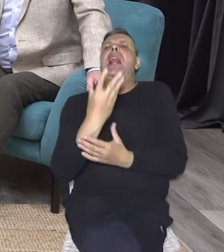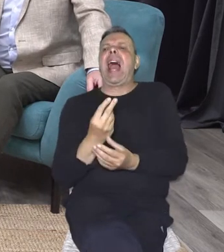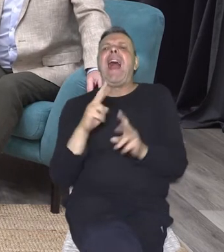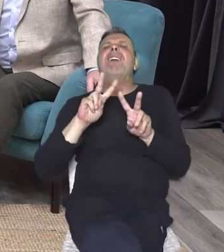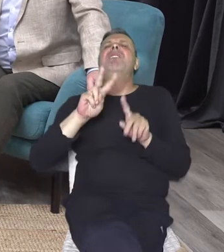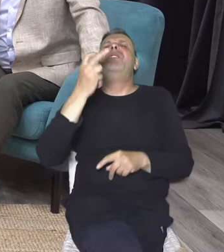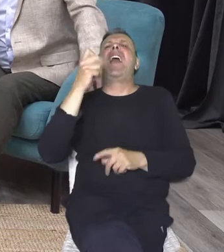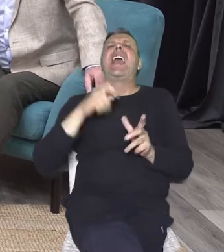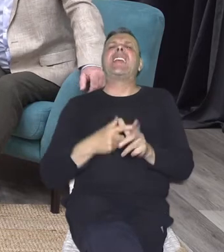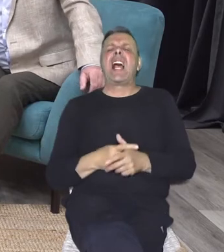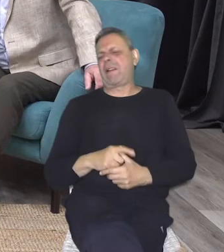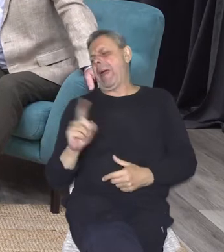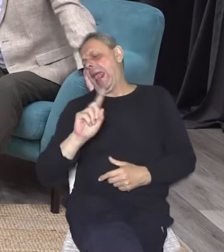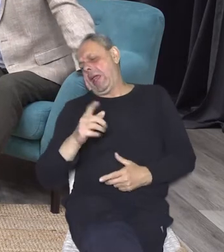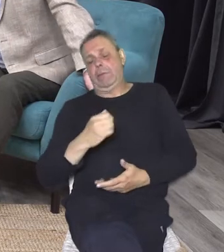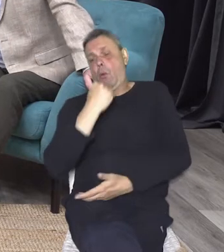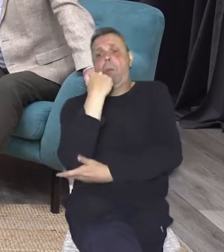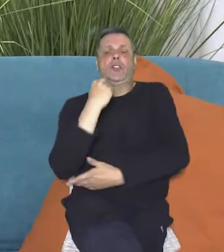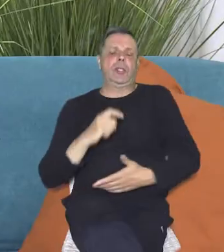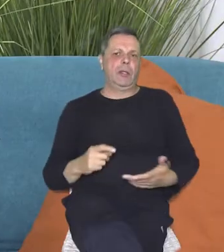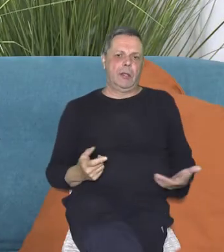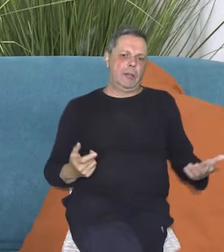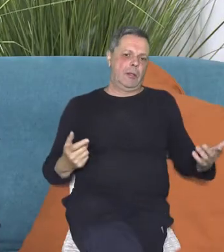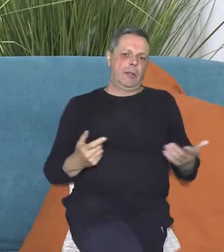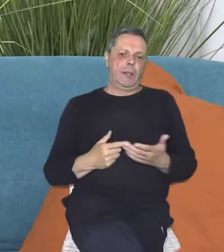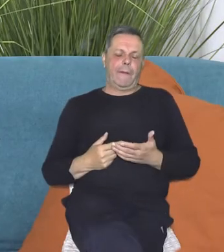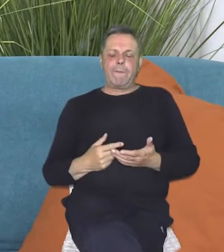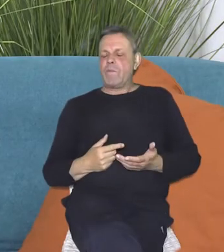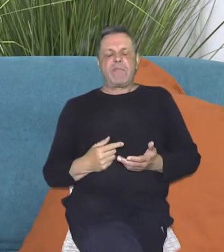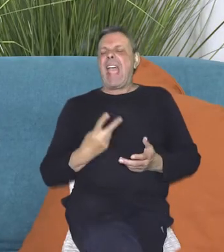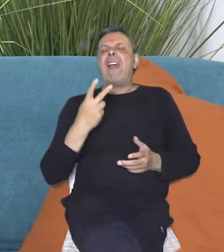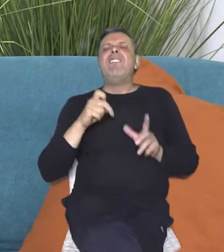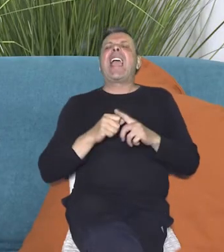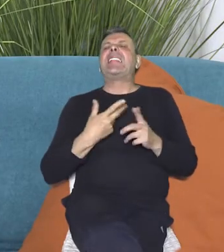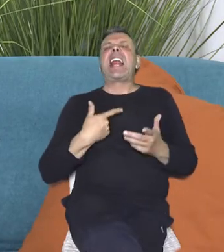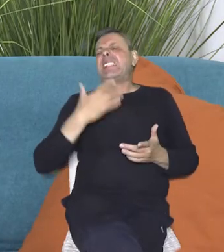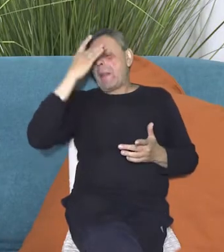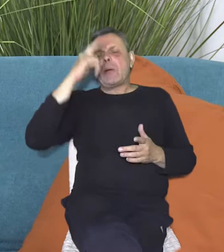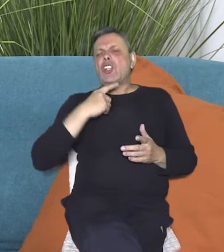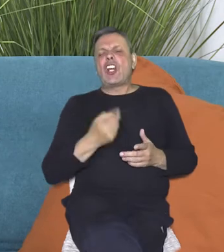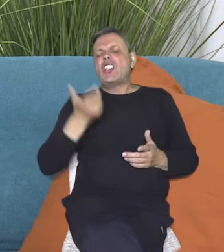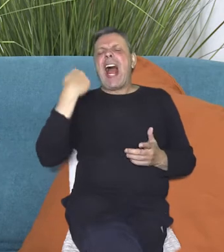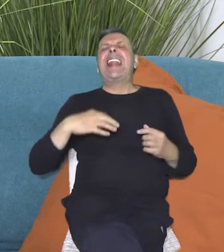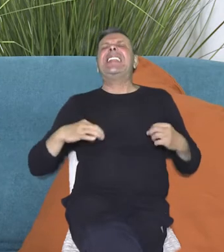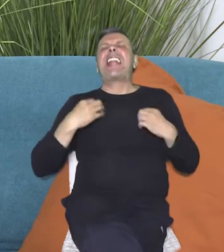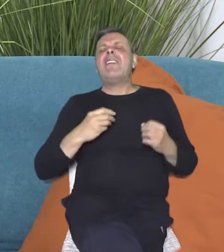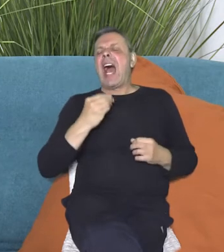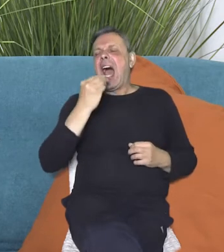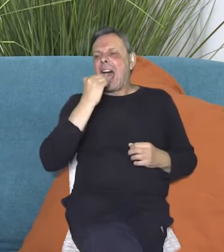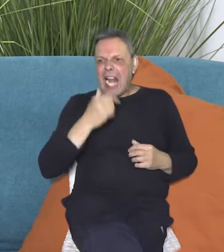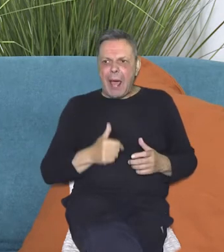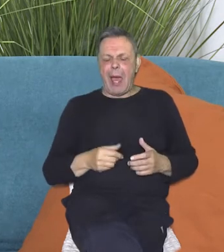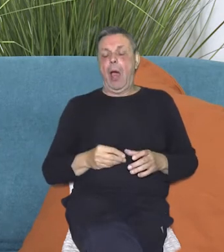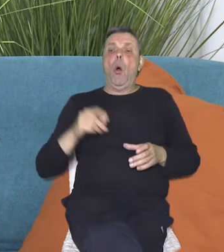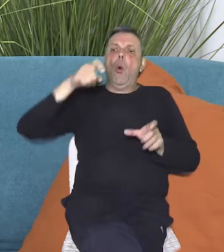naravno. Kakvi vegetarijanstvo? To? Sad ne znam šta će ovi vegetarijanci reći, ali zdrava hrana je